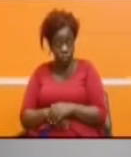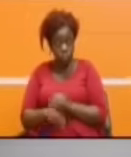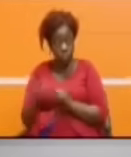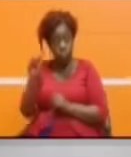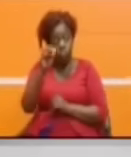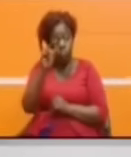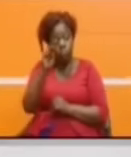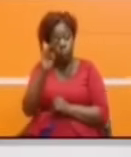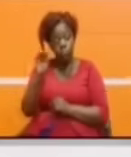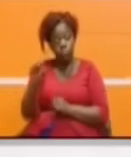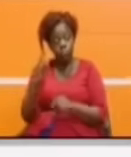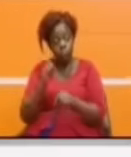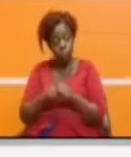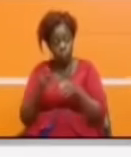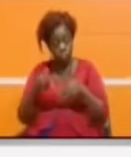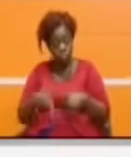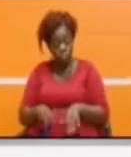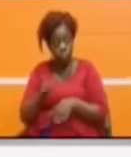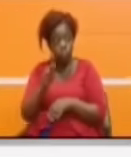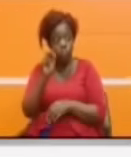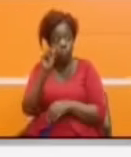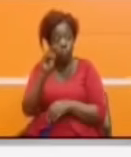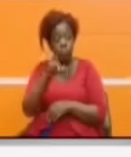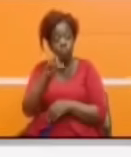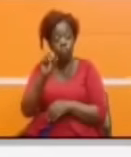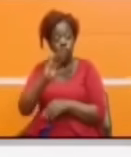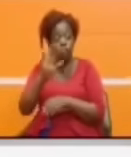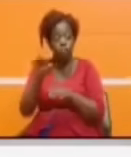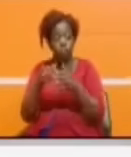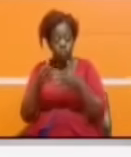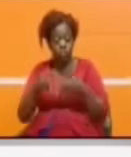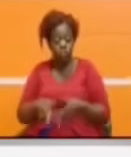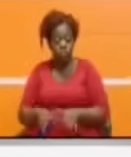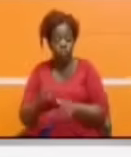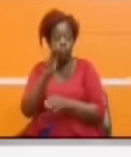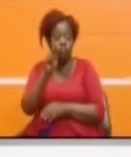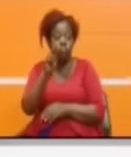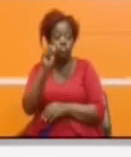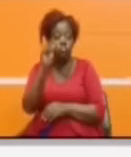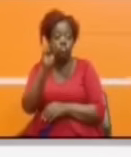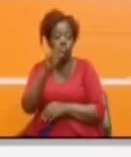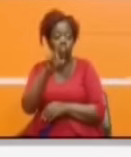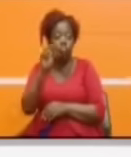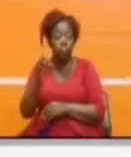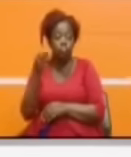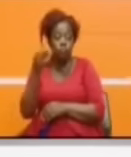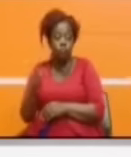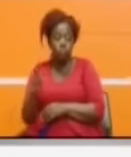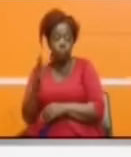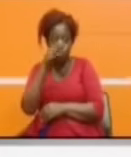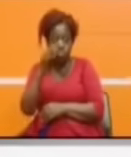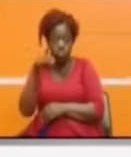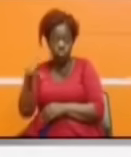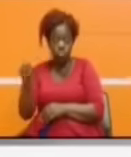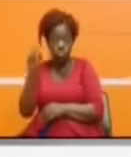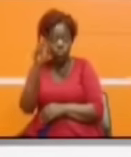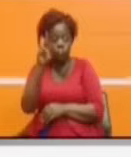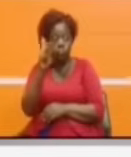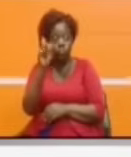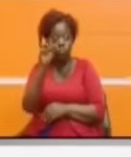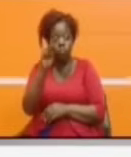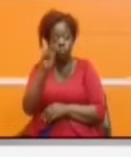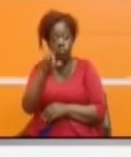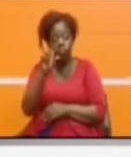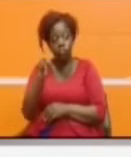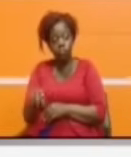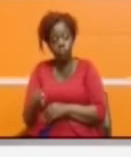shubira obadde ng'ozaalira kibuli aba abaana bonna bonna obazaalidde kibuli bwe mba nnimba tugende ekibuli